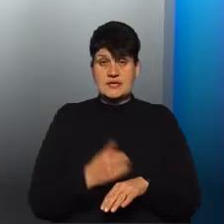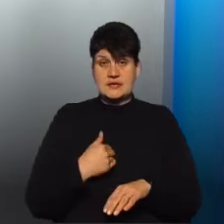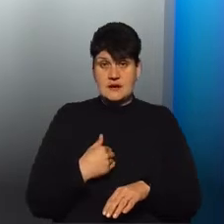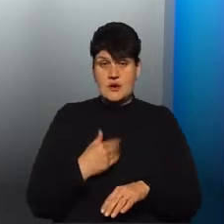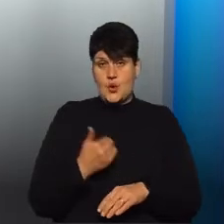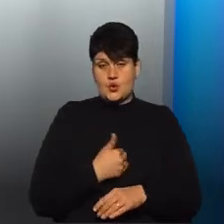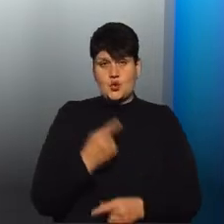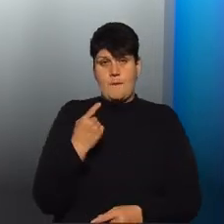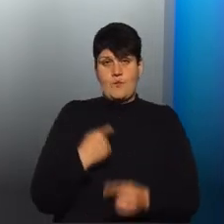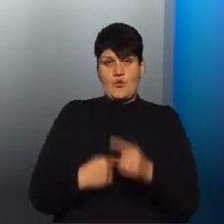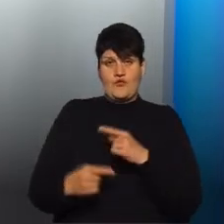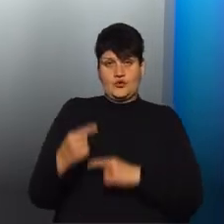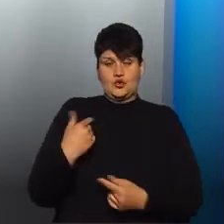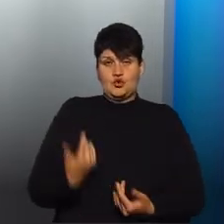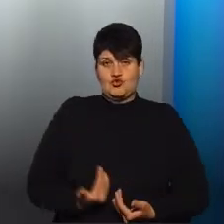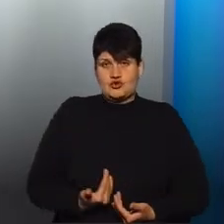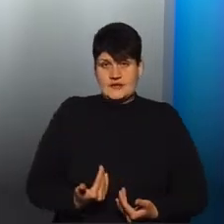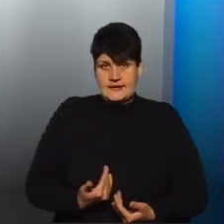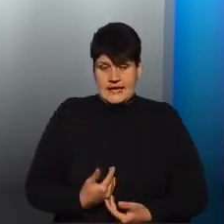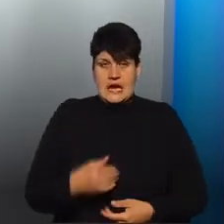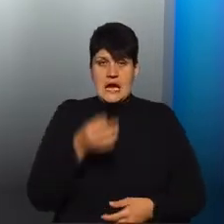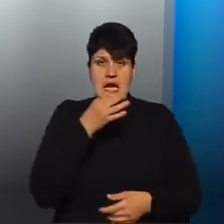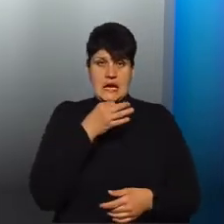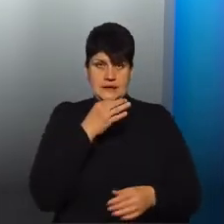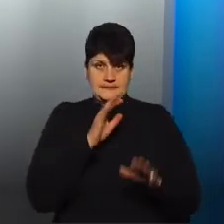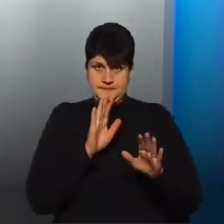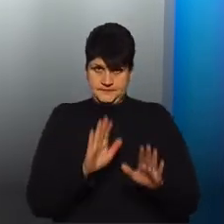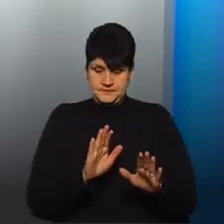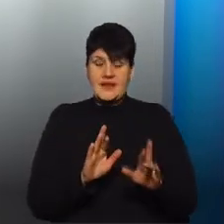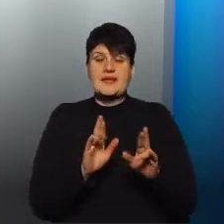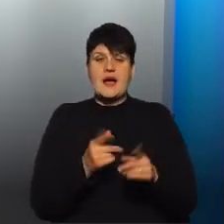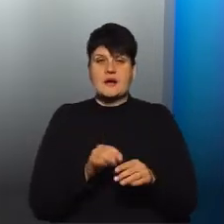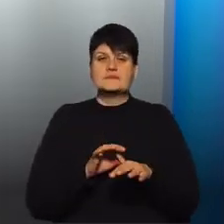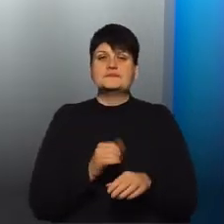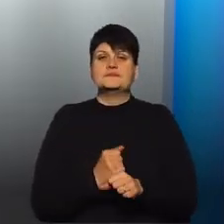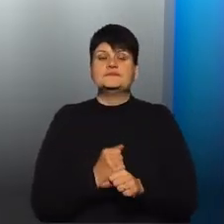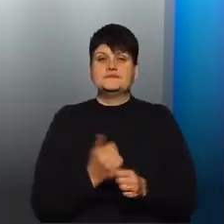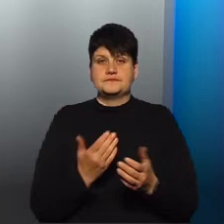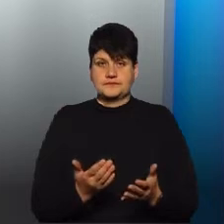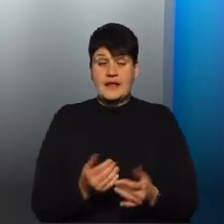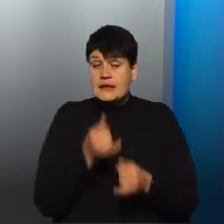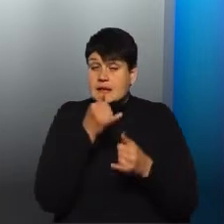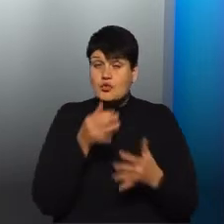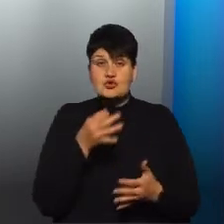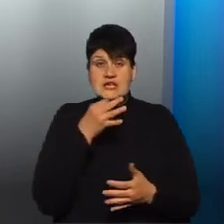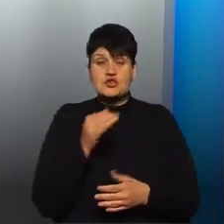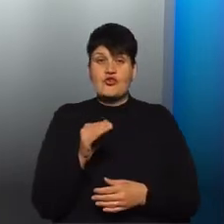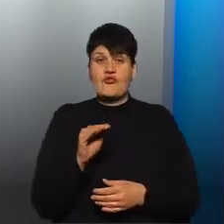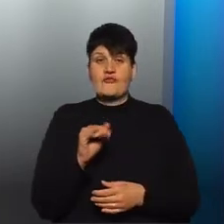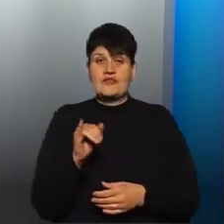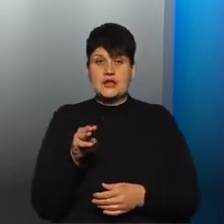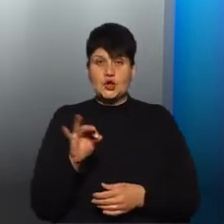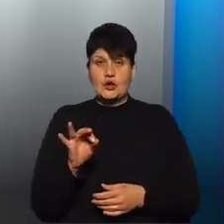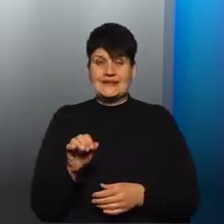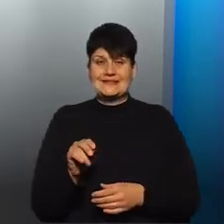до життєвого циклу лікарського засобу, так, і взагалі, як відбувається. Я не можу сказати, що фітотерапія – це неефективно. Угу. Однозначно,